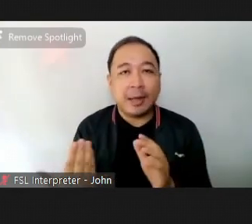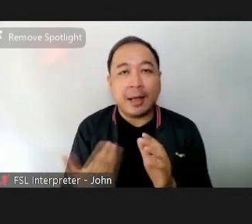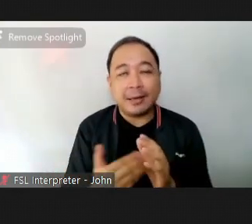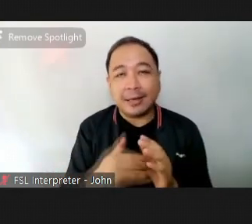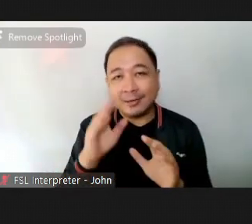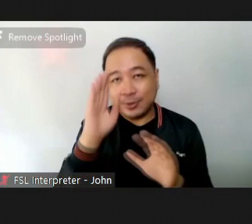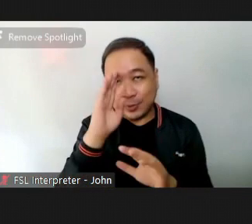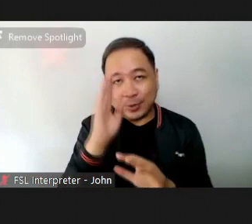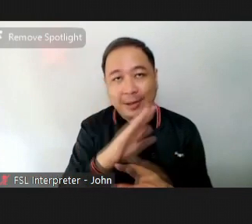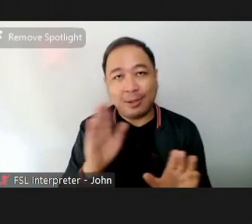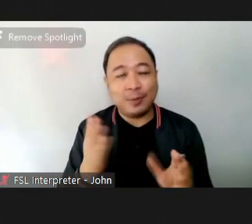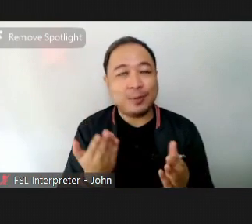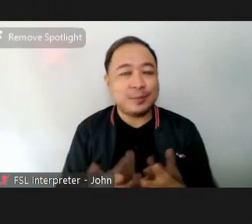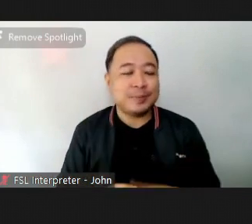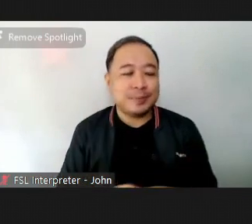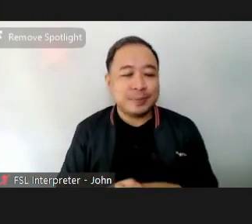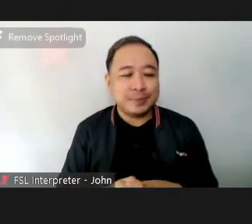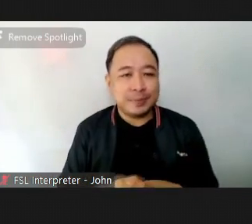pagbati.